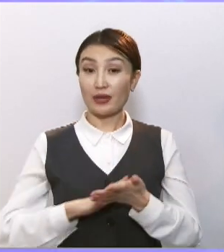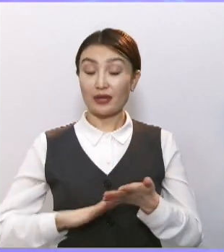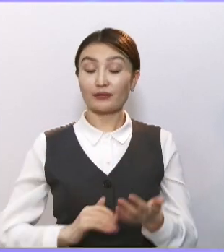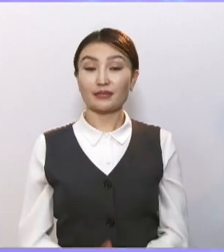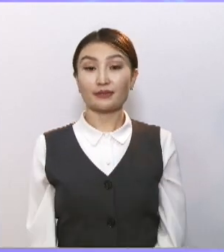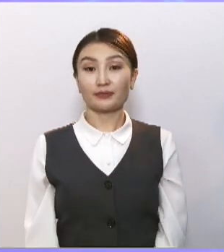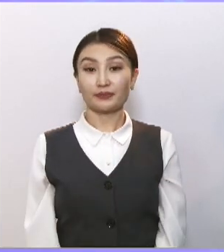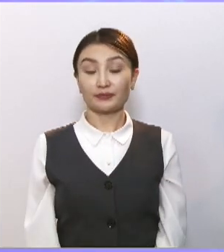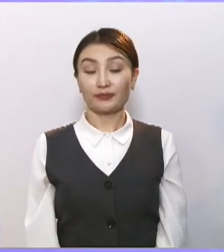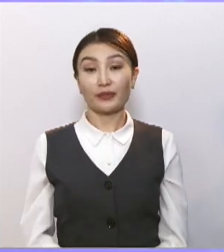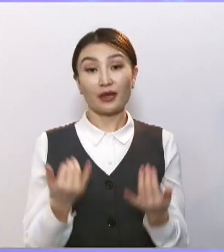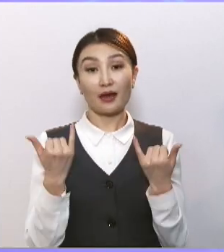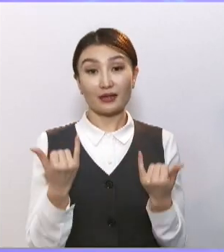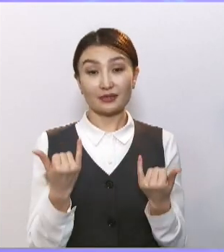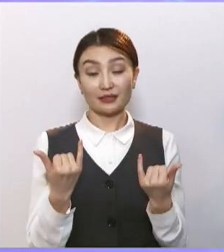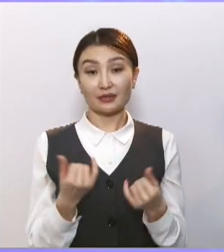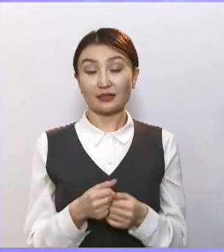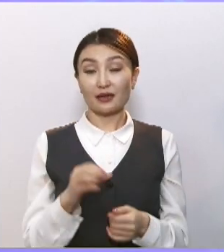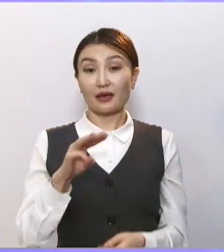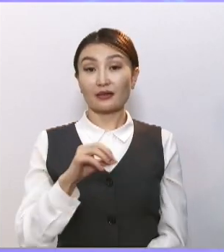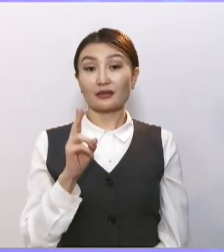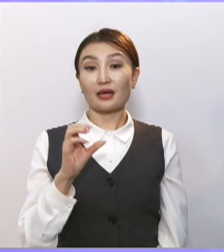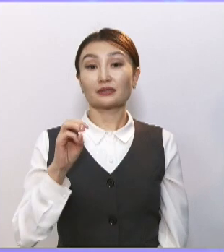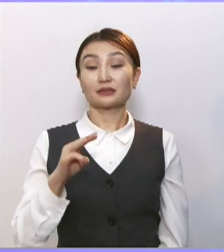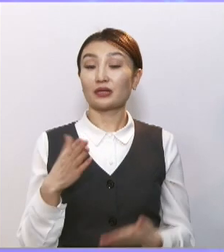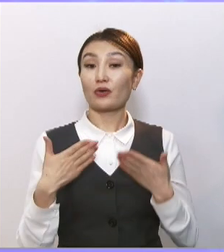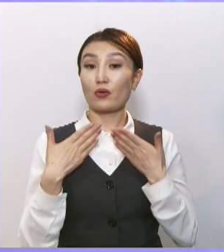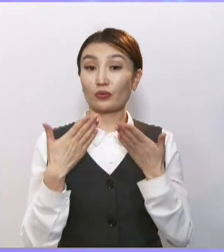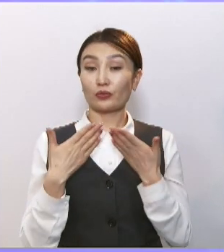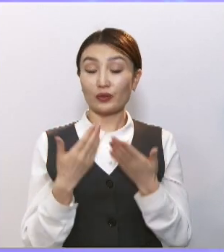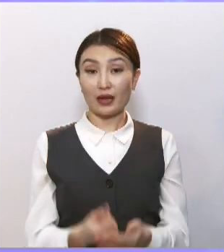балдар. Азыр текстти окугула.